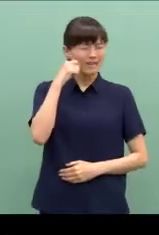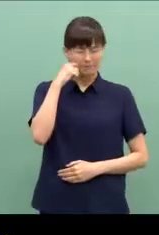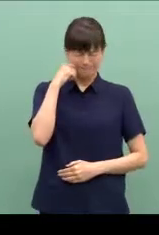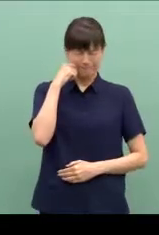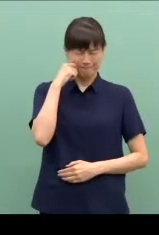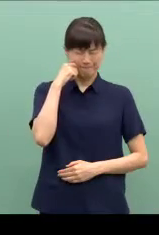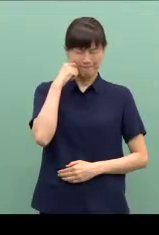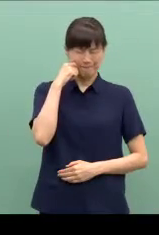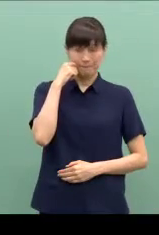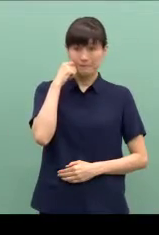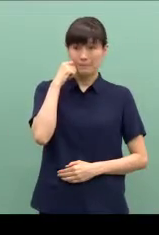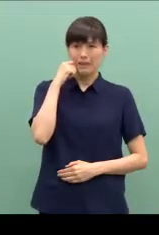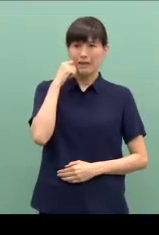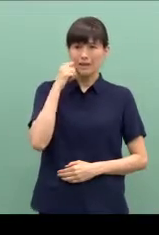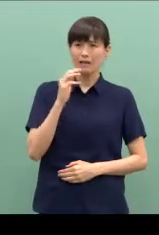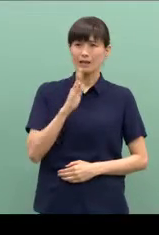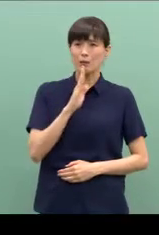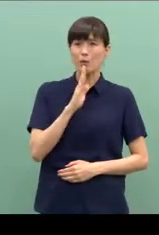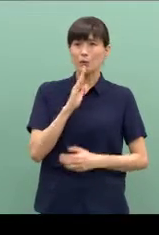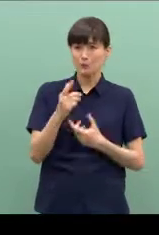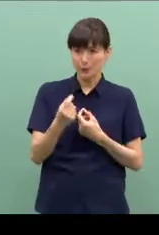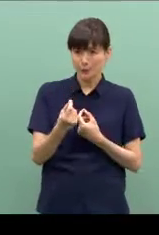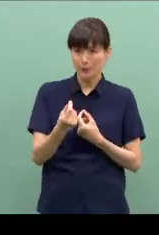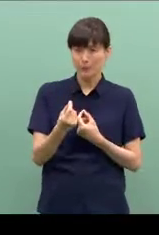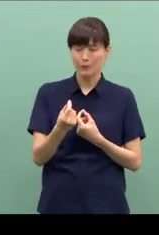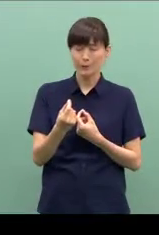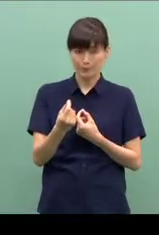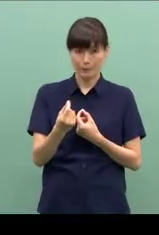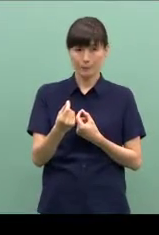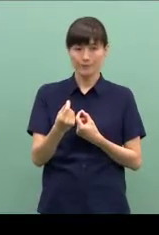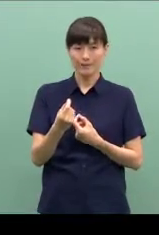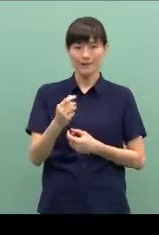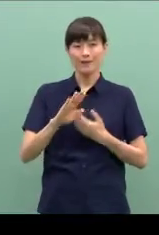や、鹿は献血できませんよ。 あ、